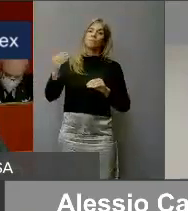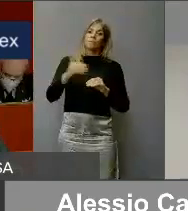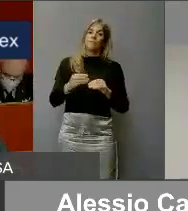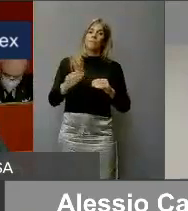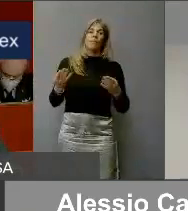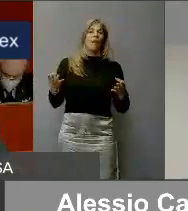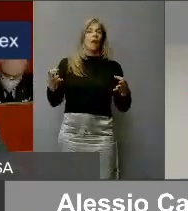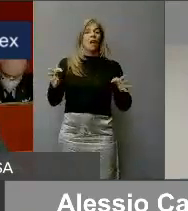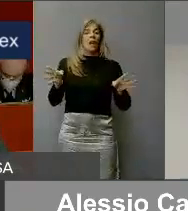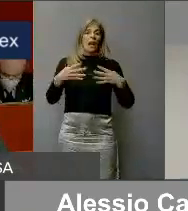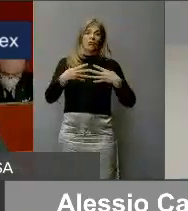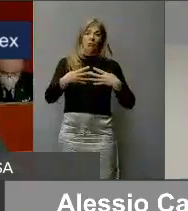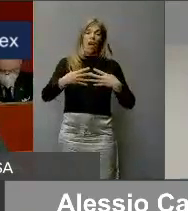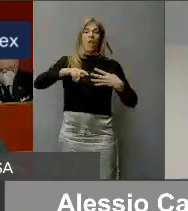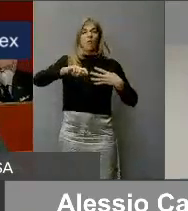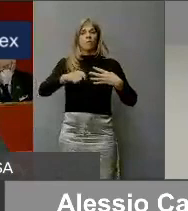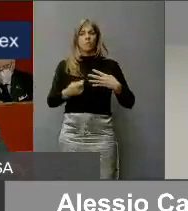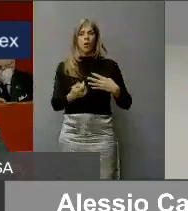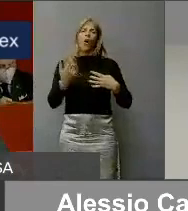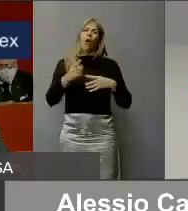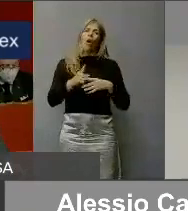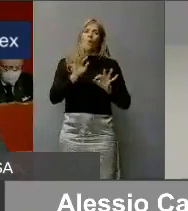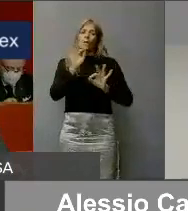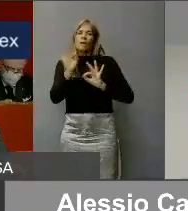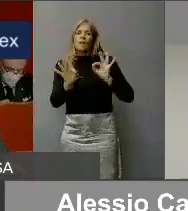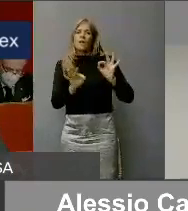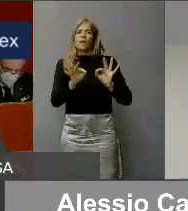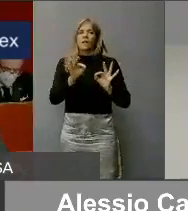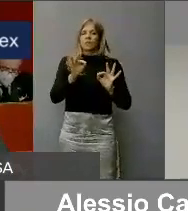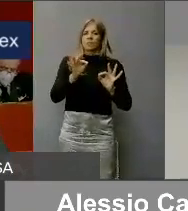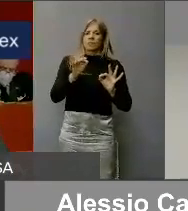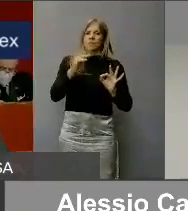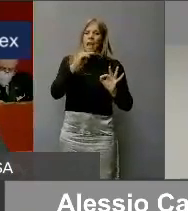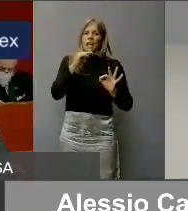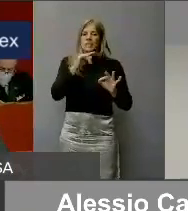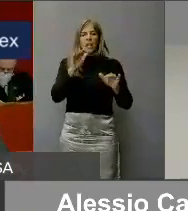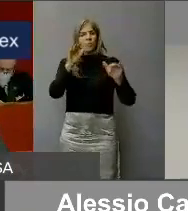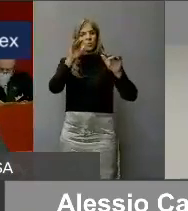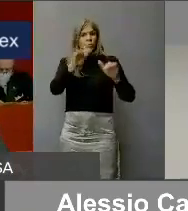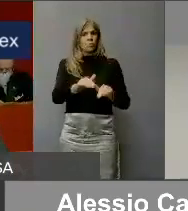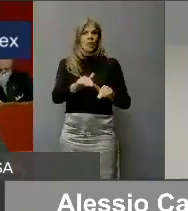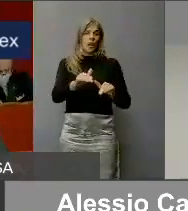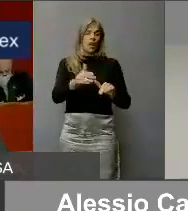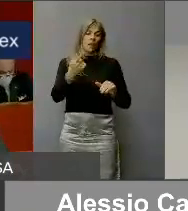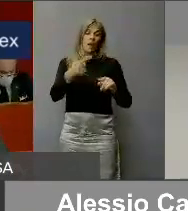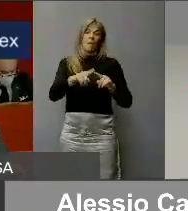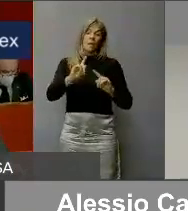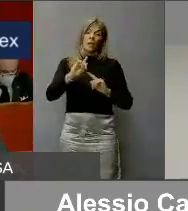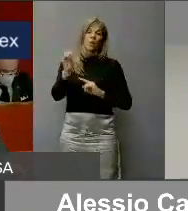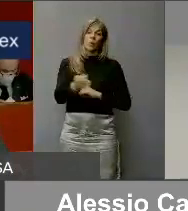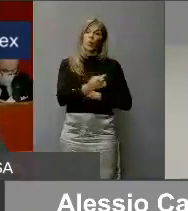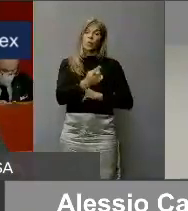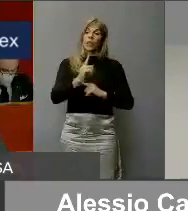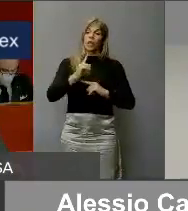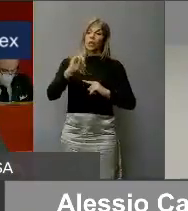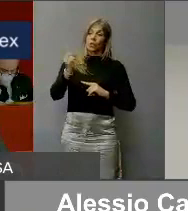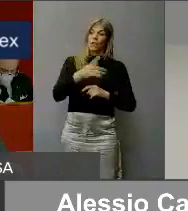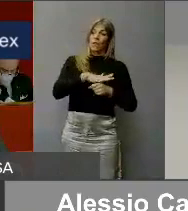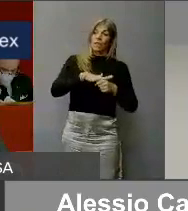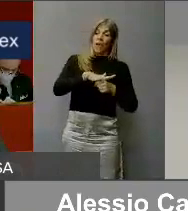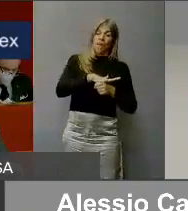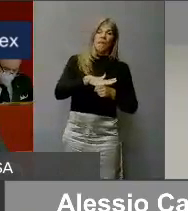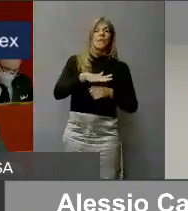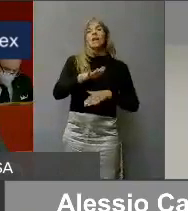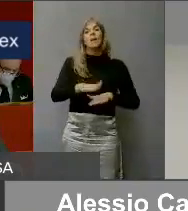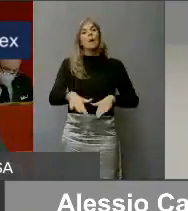consentire la tutela di un bene pubblico che deve essere a disposizione di tutti di tutte le famiglie tutti i bambini e gli anziani come